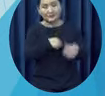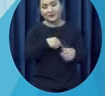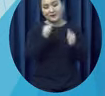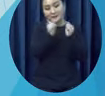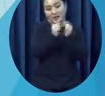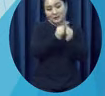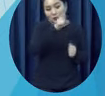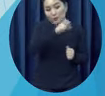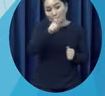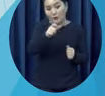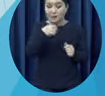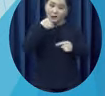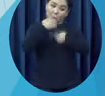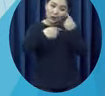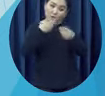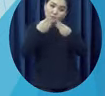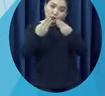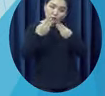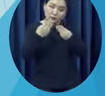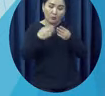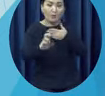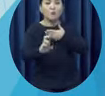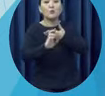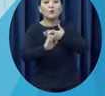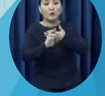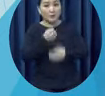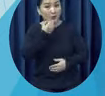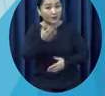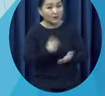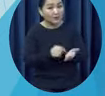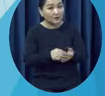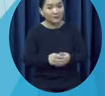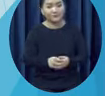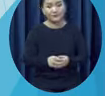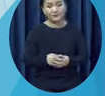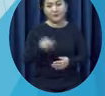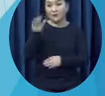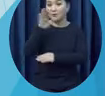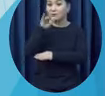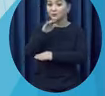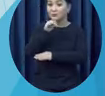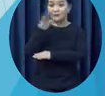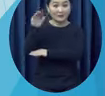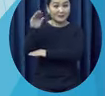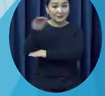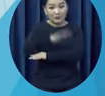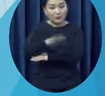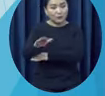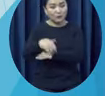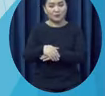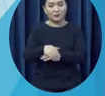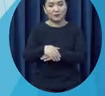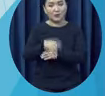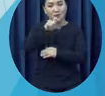талаар одоо ярихтаа тий шүүмжлэхтэй их болгоомжтой хандах хэрэгтэй. А мөн одоо өсвөр насны хүүхдүүд маань одоо бустай